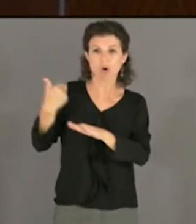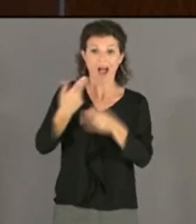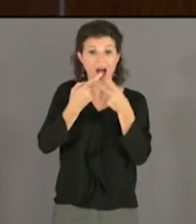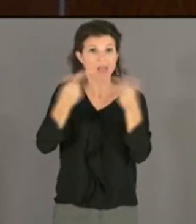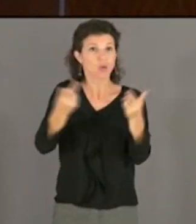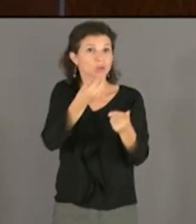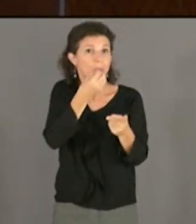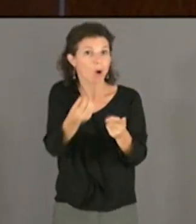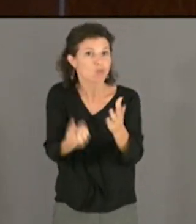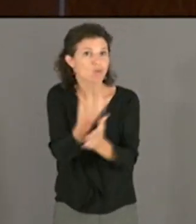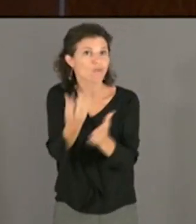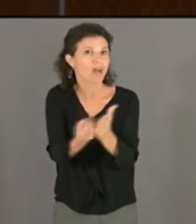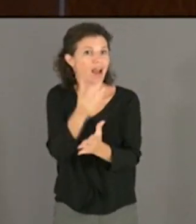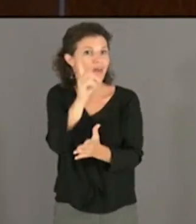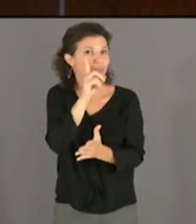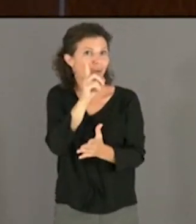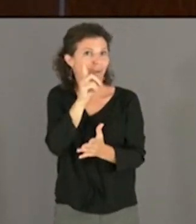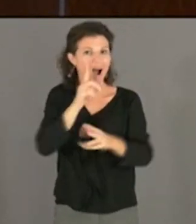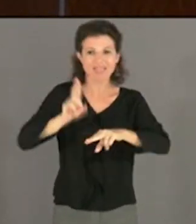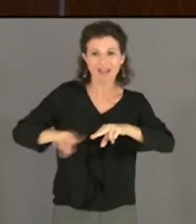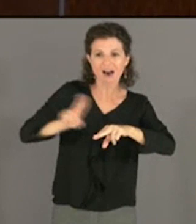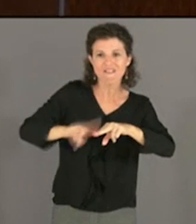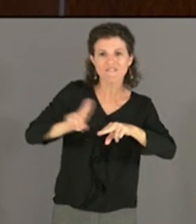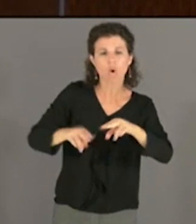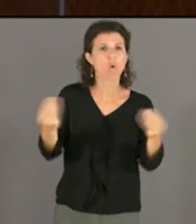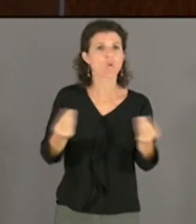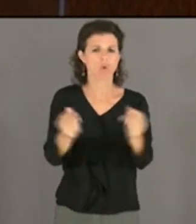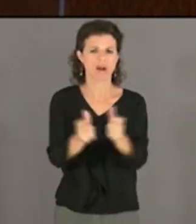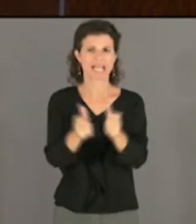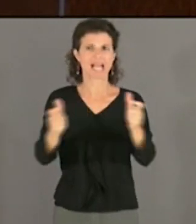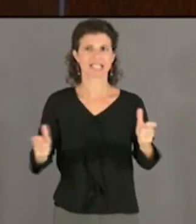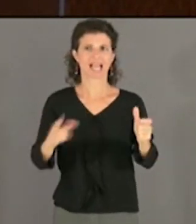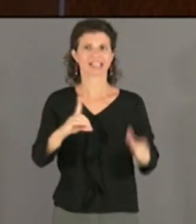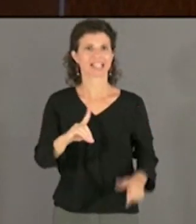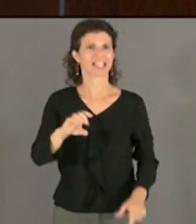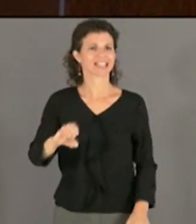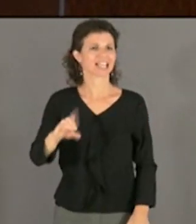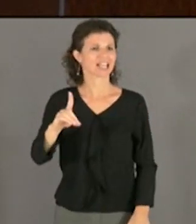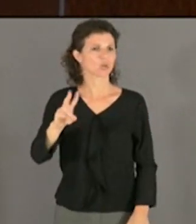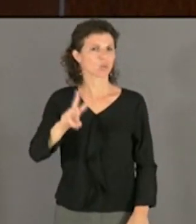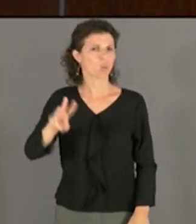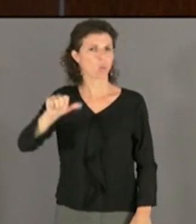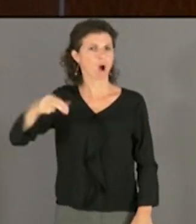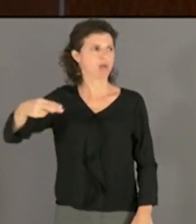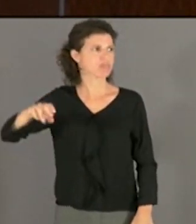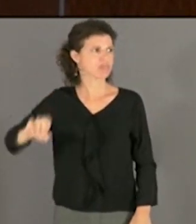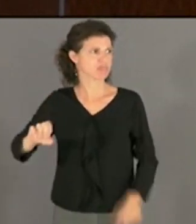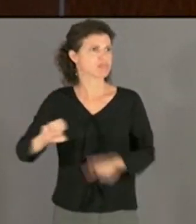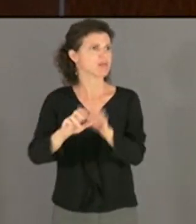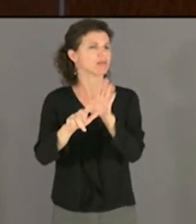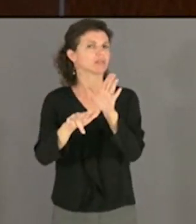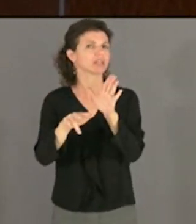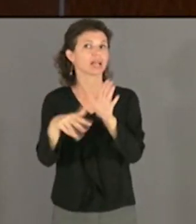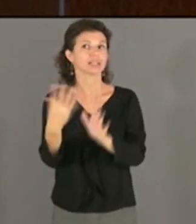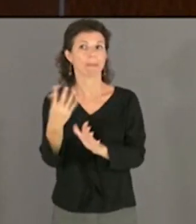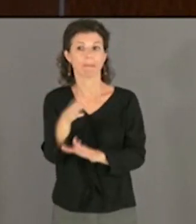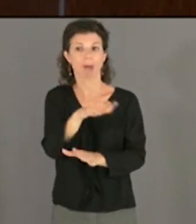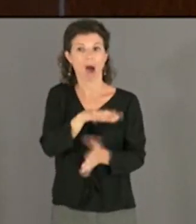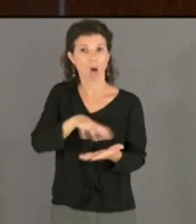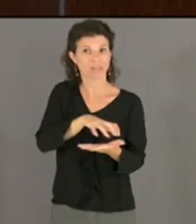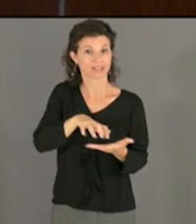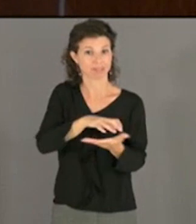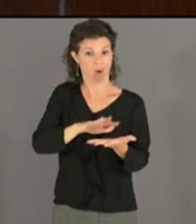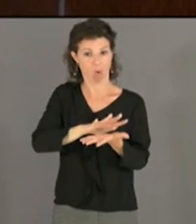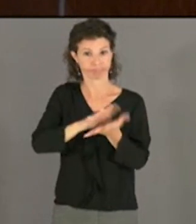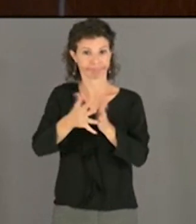qui seront réalisés dans ce qui était la caserne des douanes, dans le 3e arrondissement, et qui vont devenir des logements pour les étudiants,